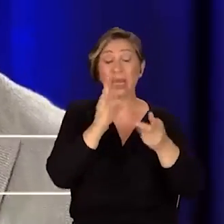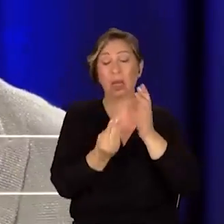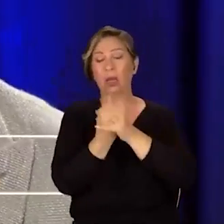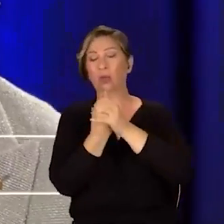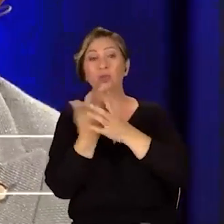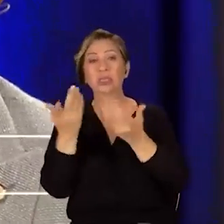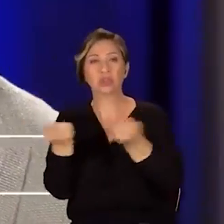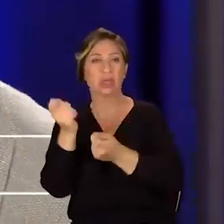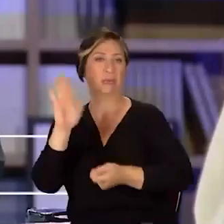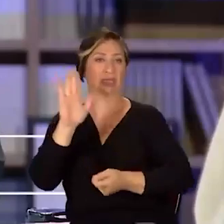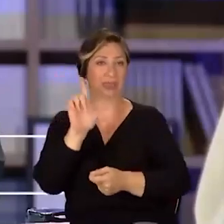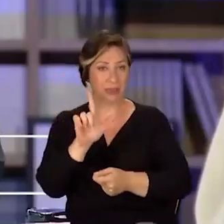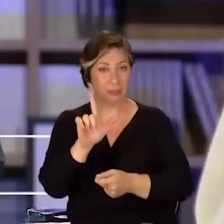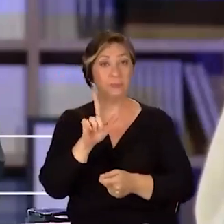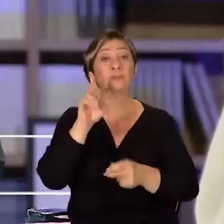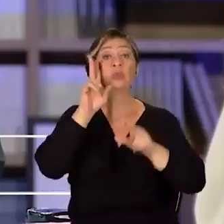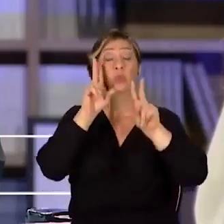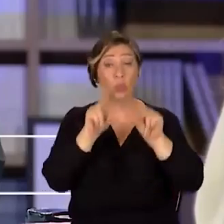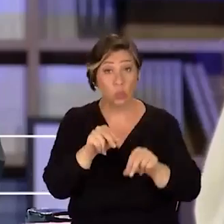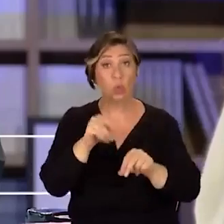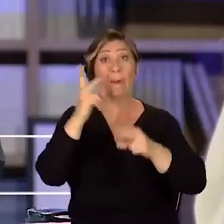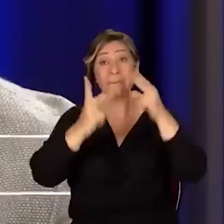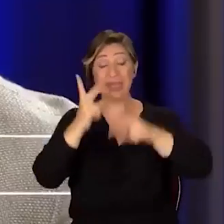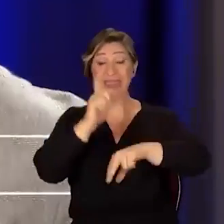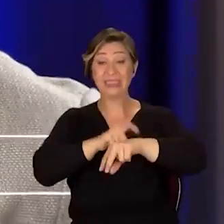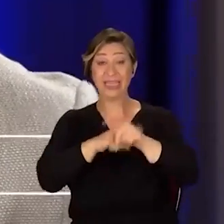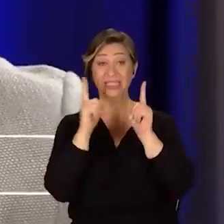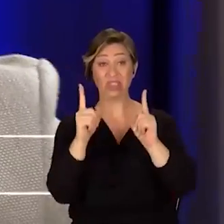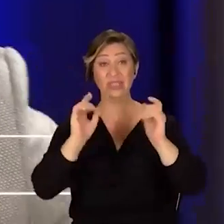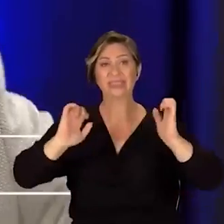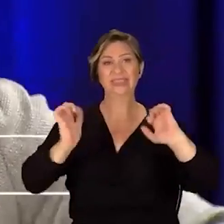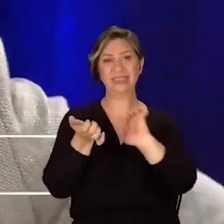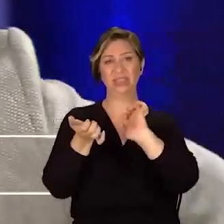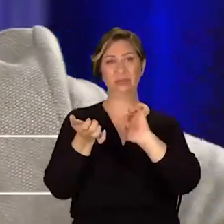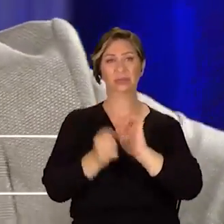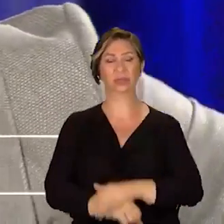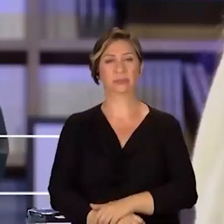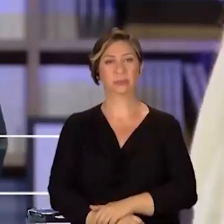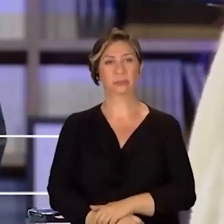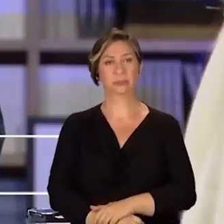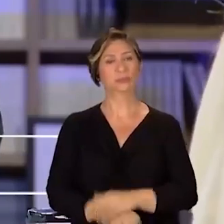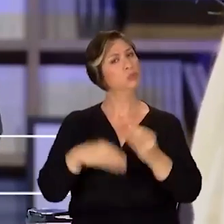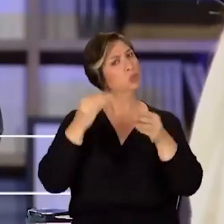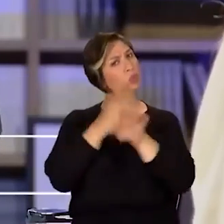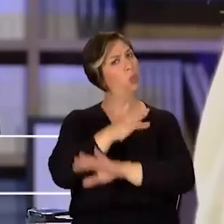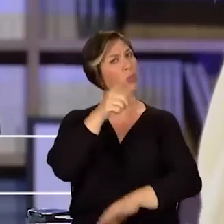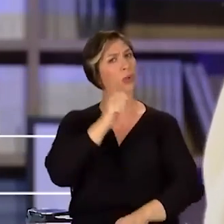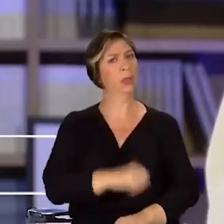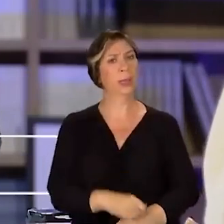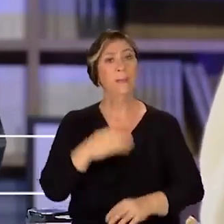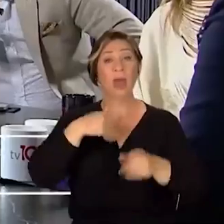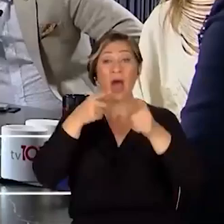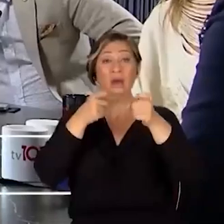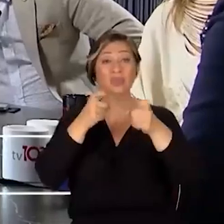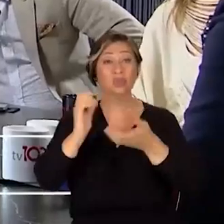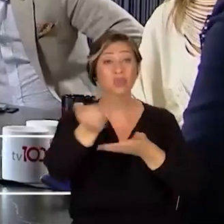Çalışacaksınız. Yani dolayısıyla uyku artık belli bir saatlerin içerisine sıkıştırılmış vaziyette. Ya çok doğru bu. Benim avcı